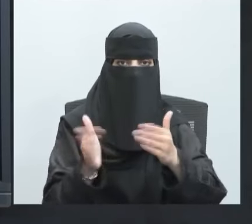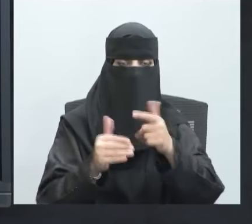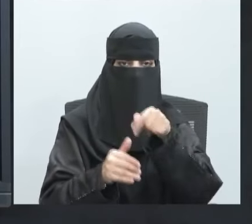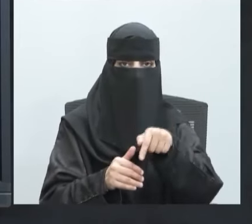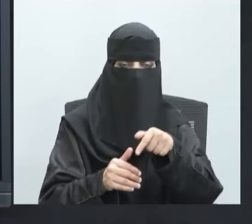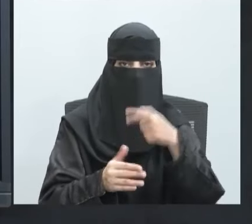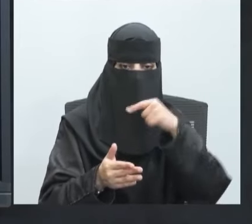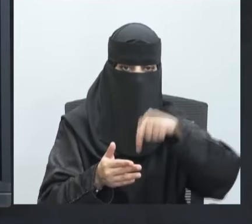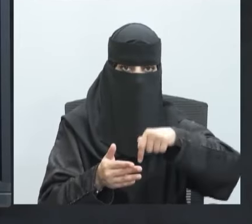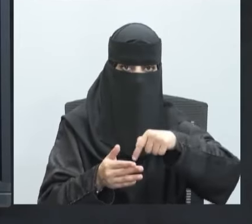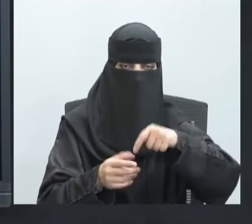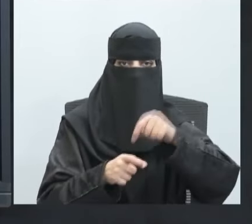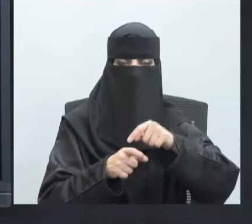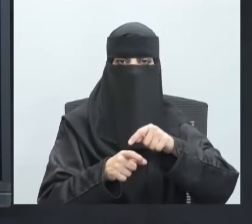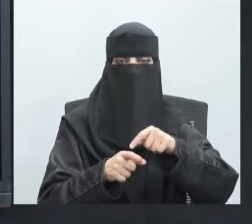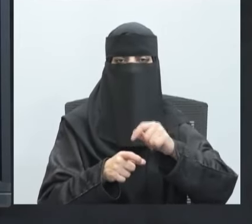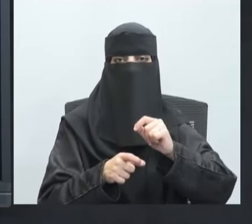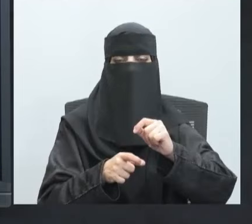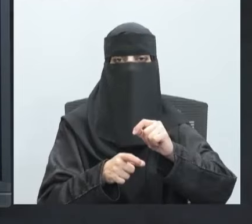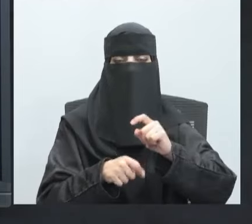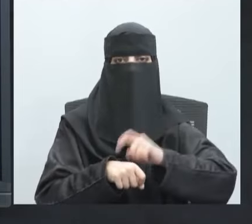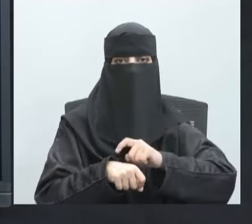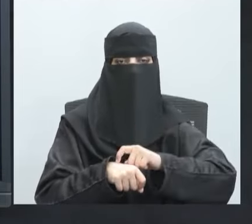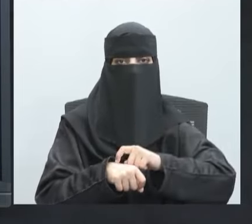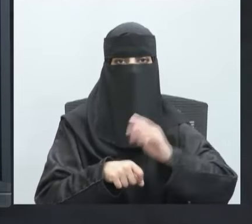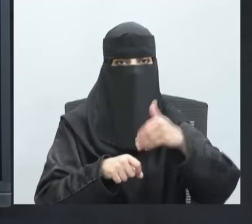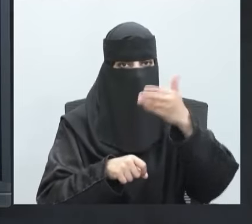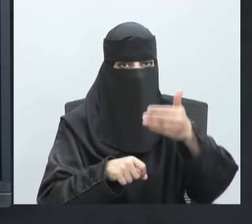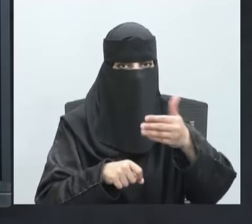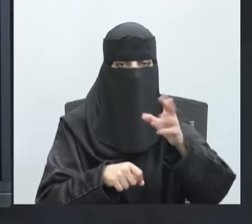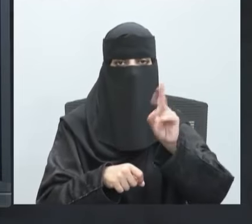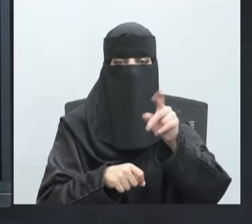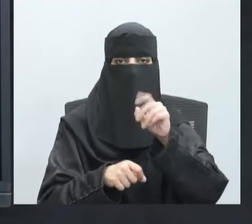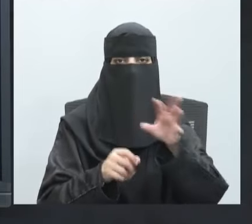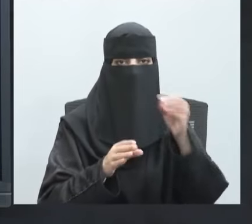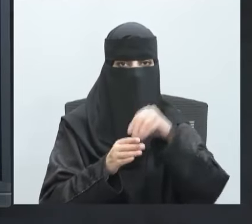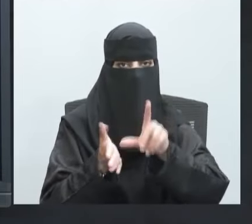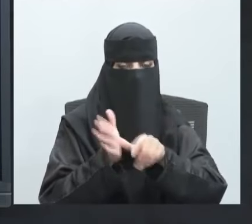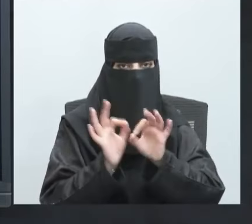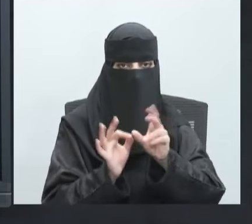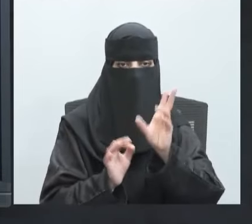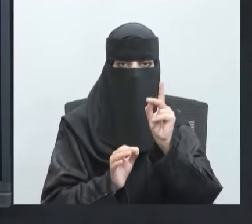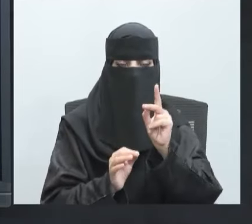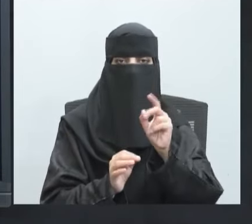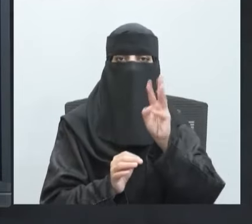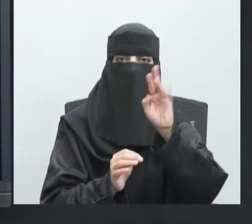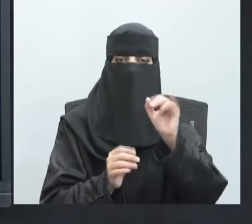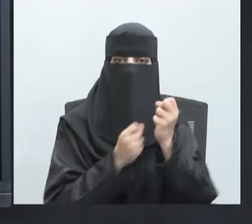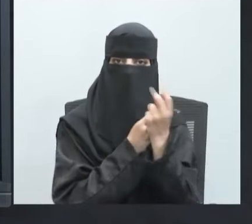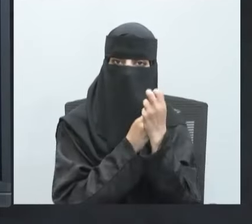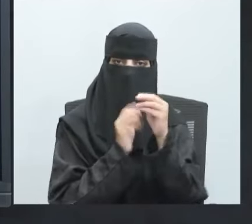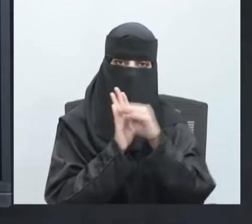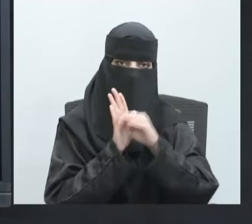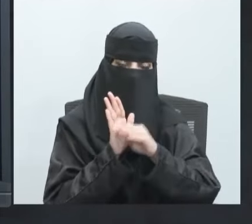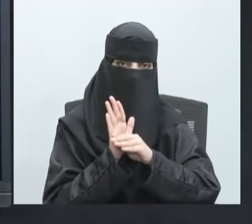سواء كانت في الوقت الحاضر او الوقت يعني القادم وهذه من ضمن الاستراتيجيات ثم ذكرنا بعض التوجيهات